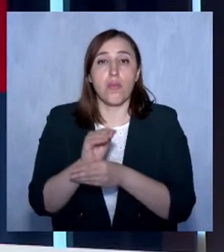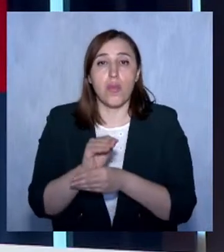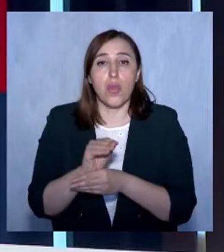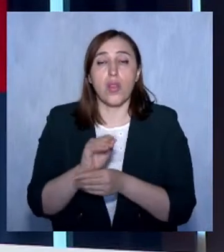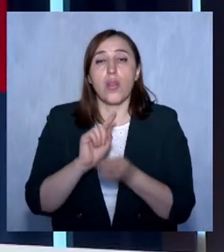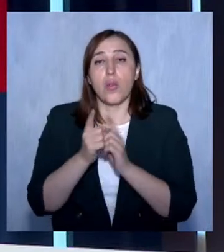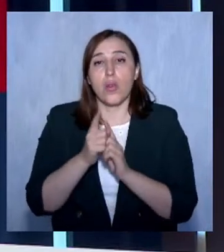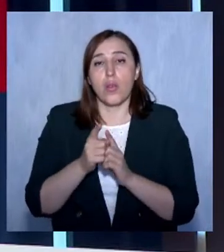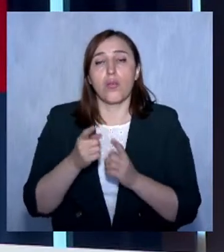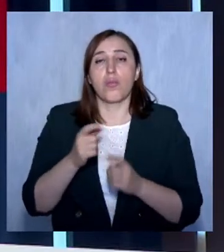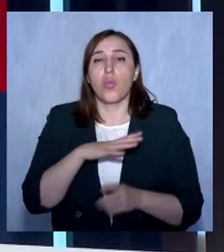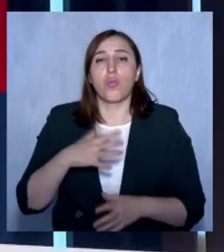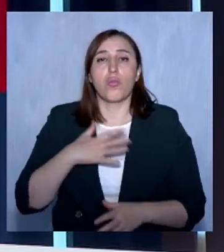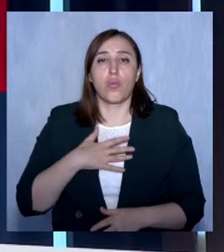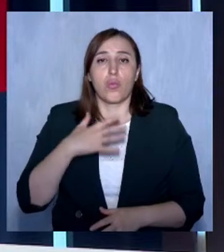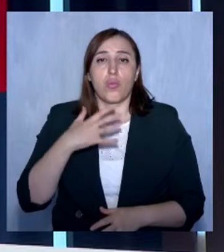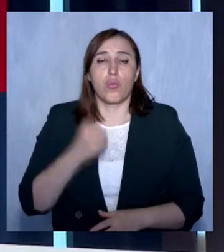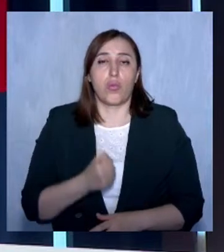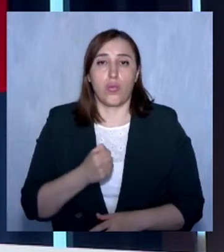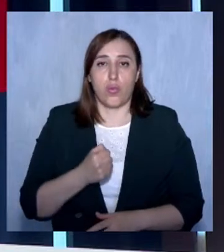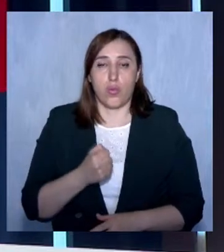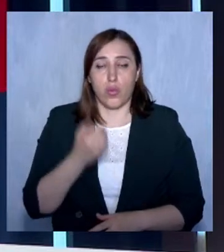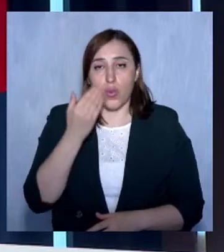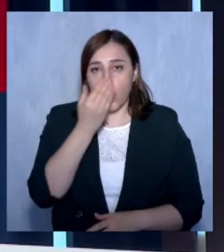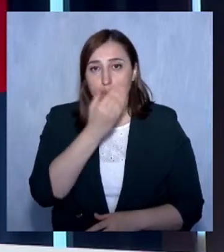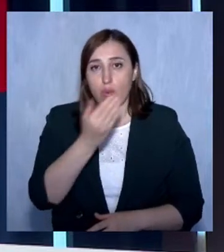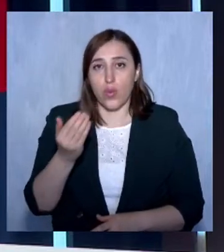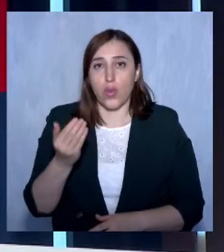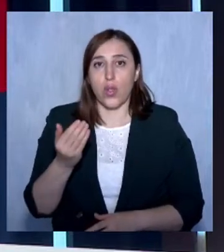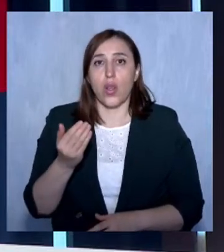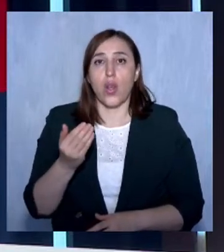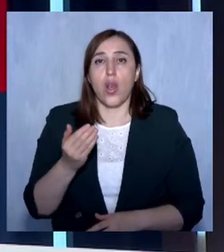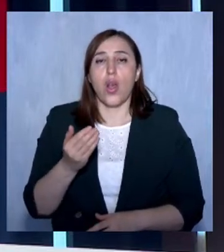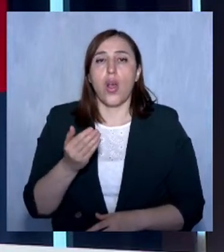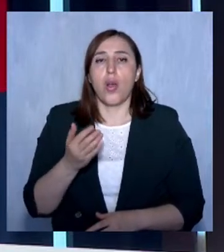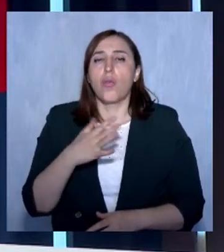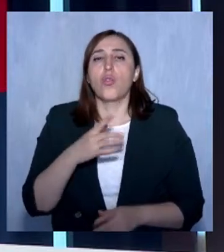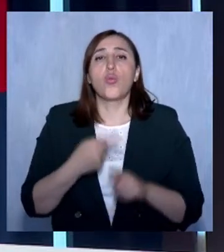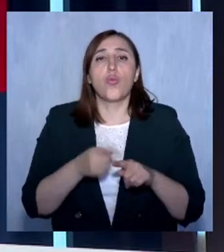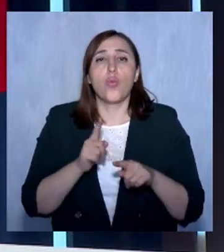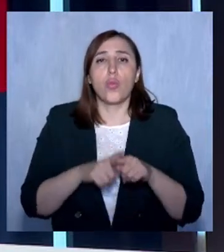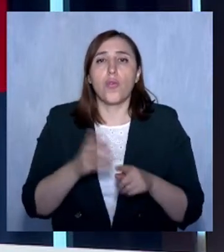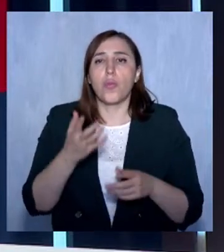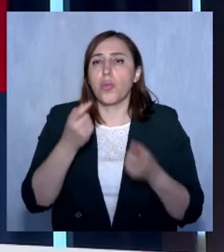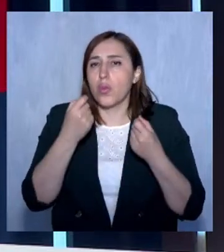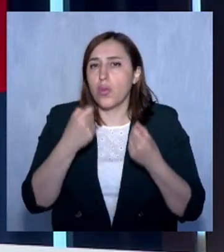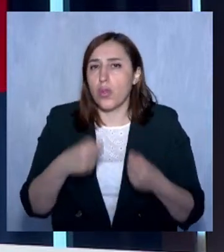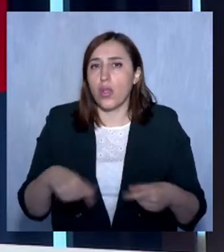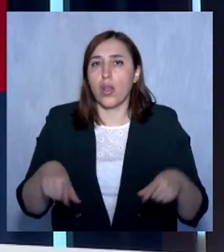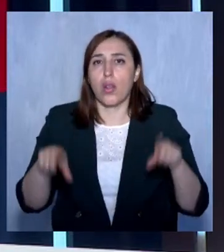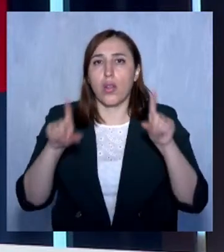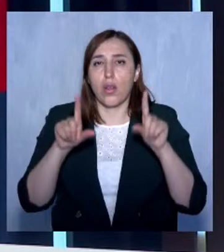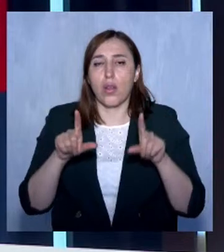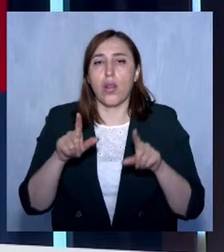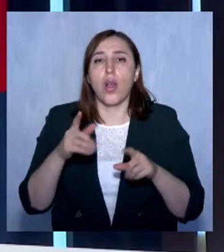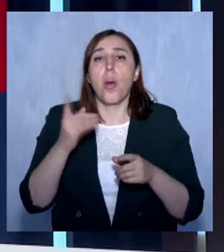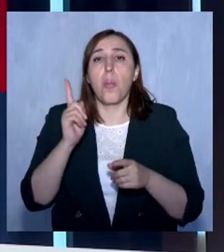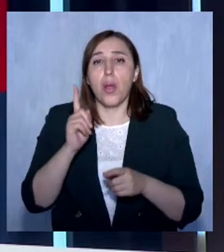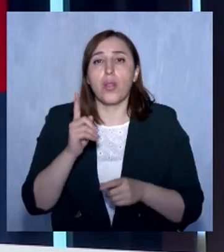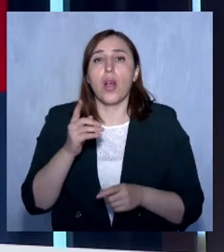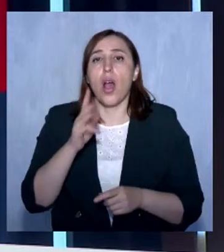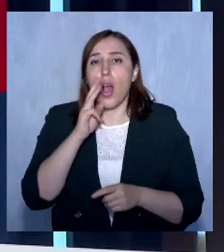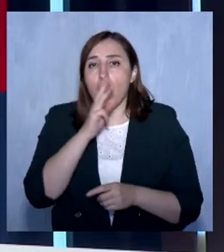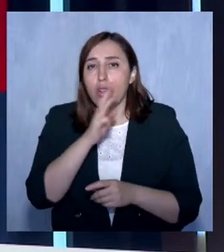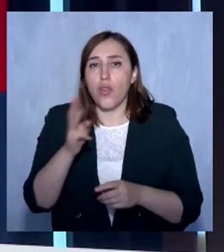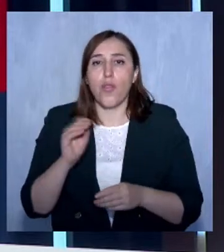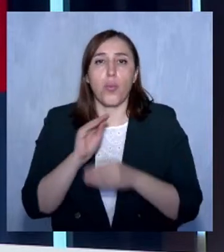լուրը դժգոհությամբ հենդումվել սպարողների գողմից, որ ընց խոցքով ամեն ուրեք նկատվող թանկացումներին զուգահեր իրենց եկամուտները